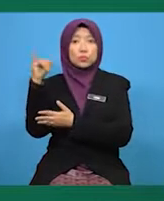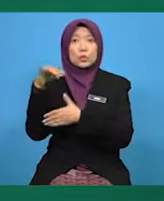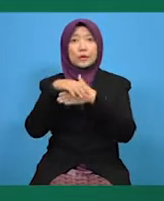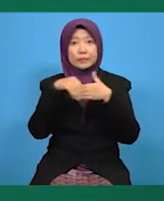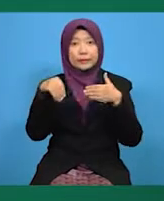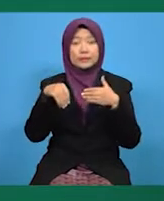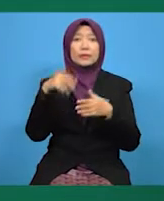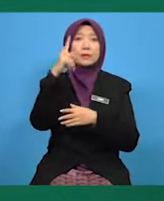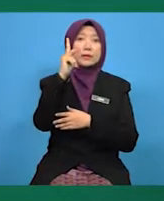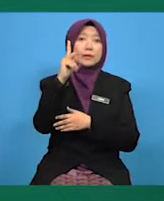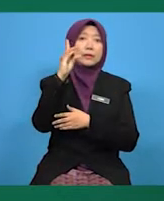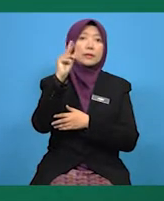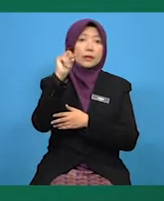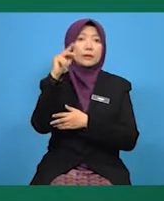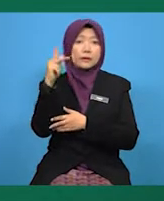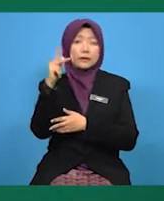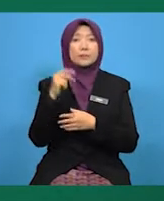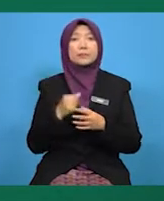kepada KDNK.